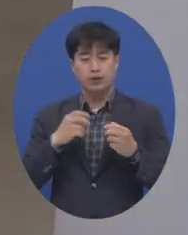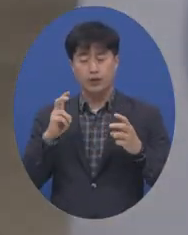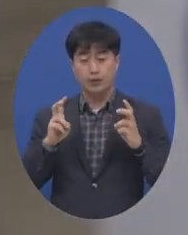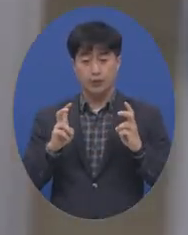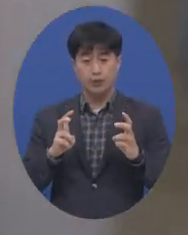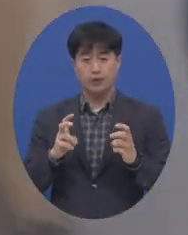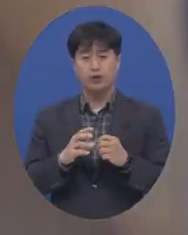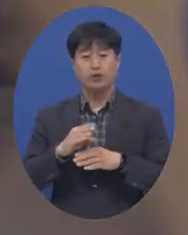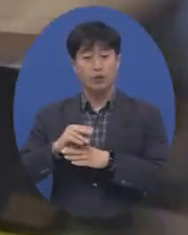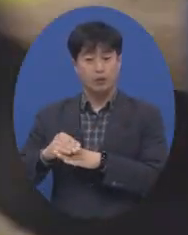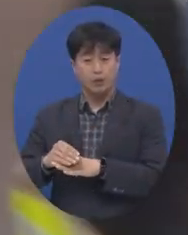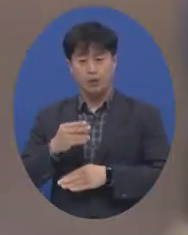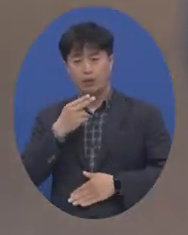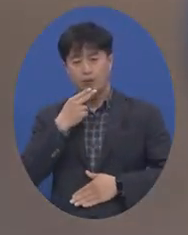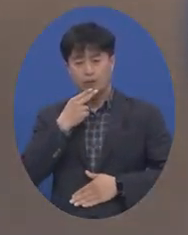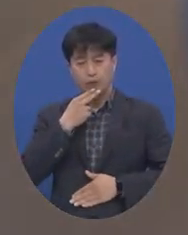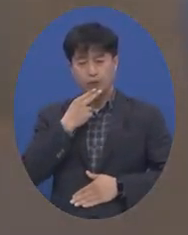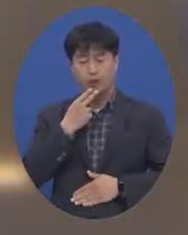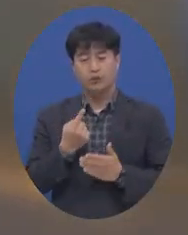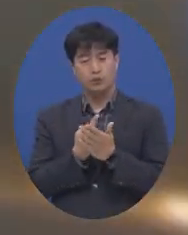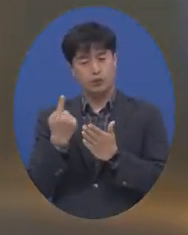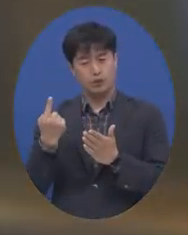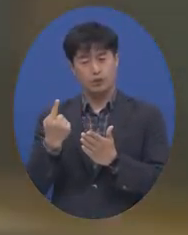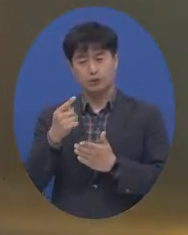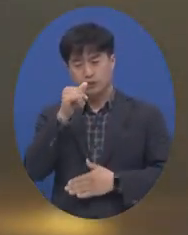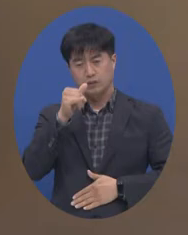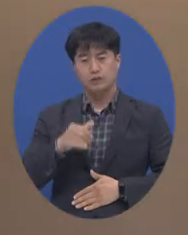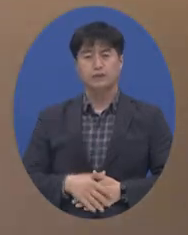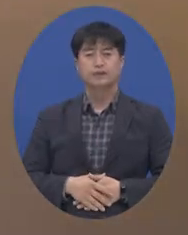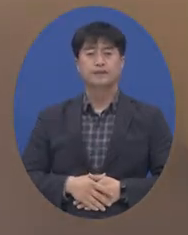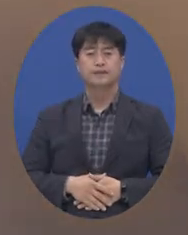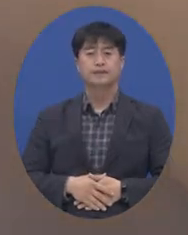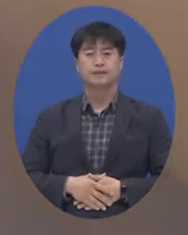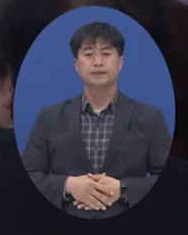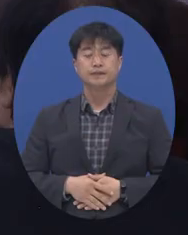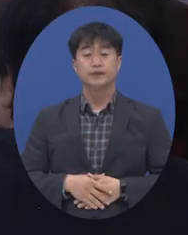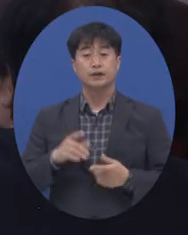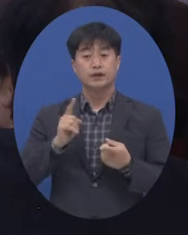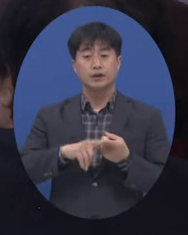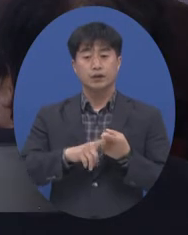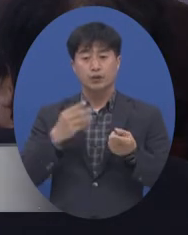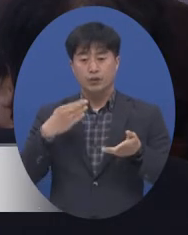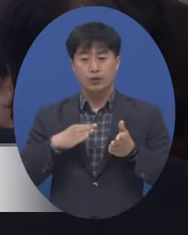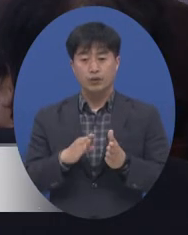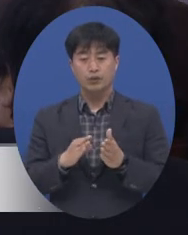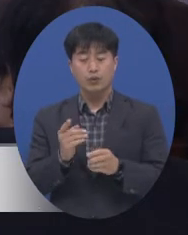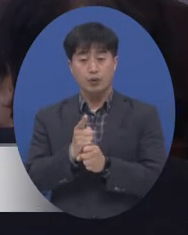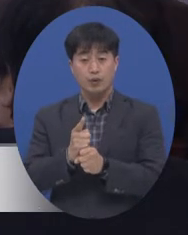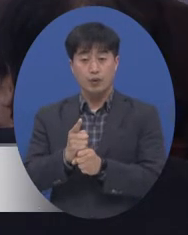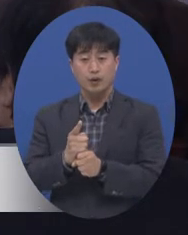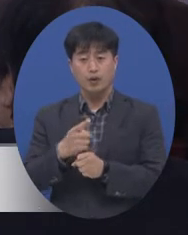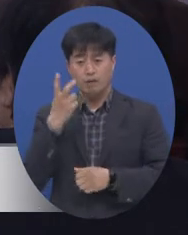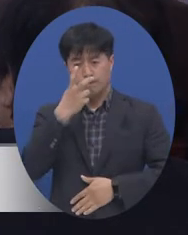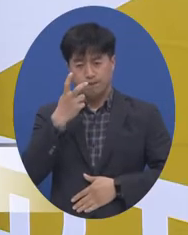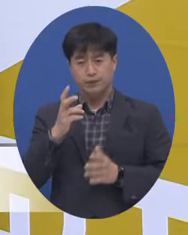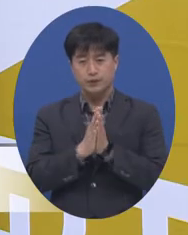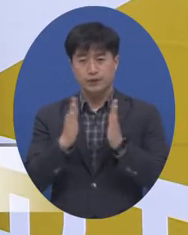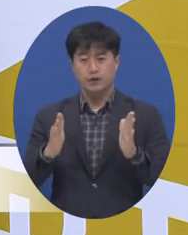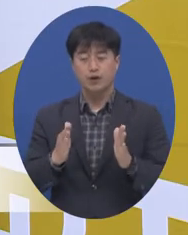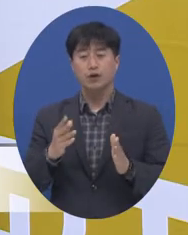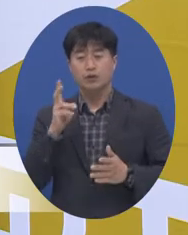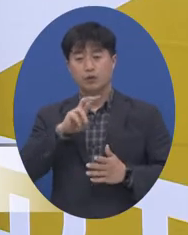없어 소방안전 사각지대에 놓여 있는 것으로 확인됐습니다. 이에 대해 경기도는 소방 패트롤을 가동해